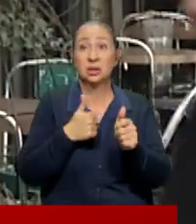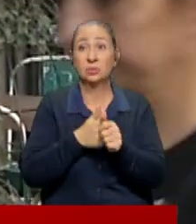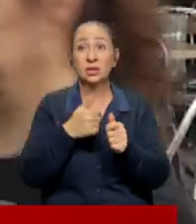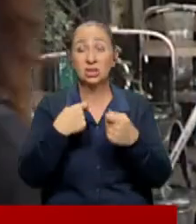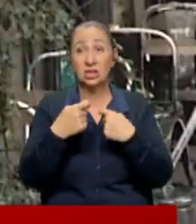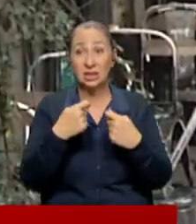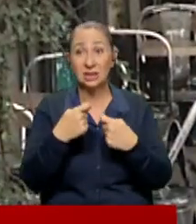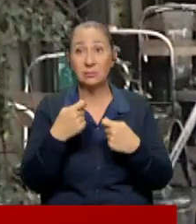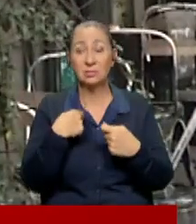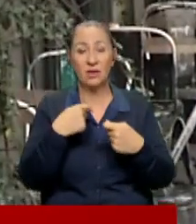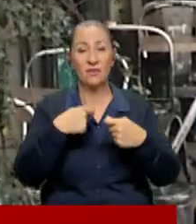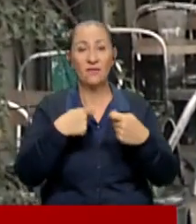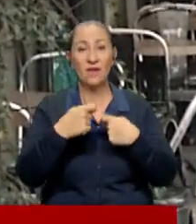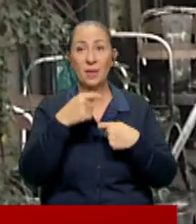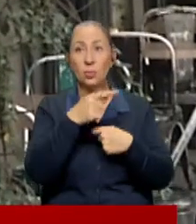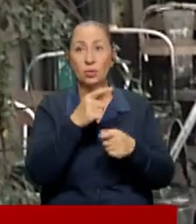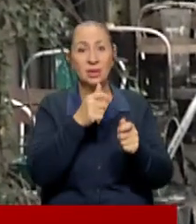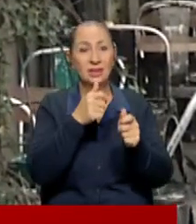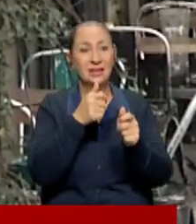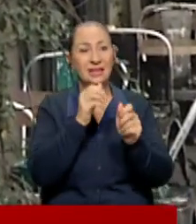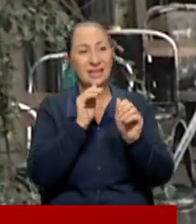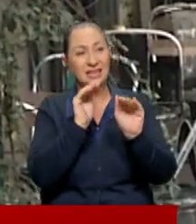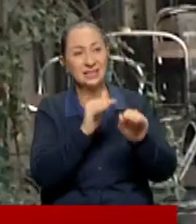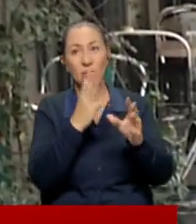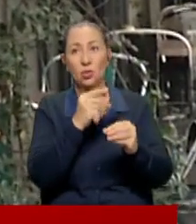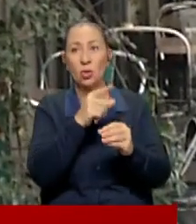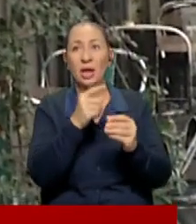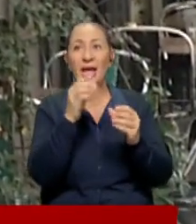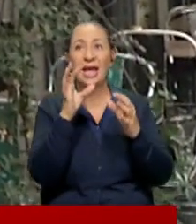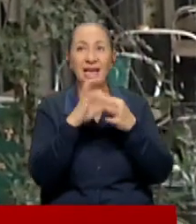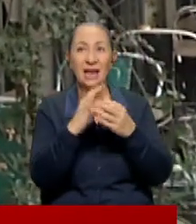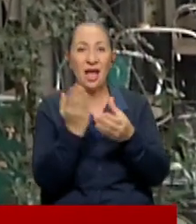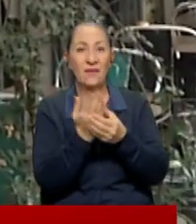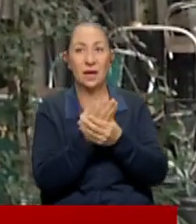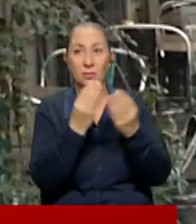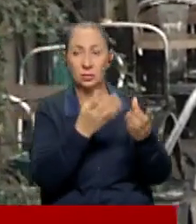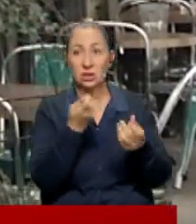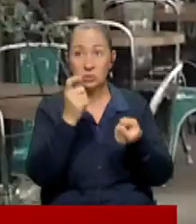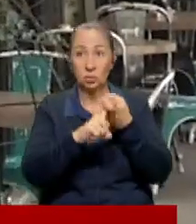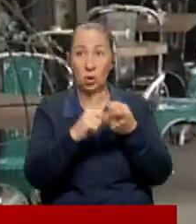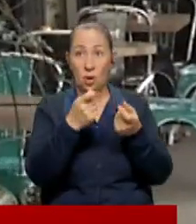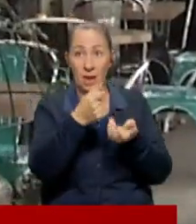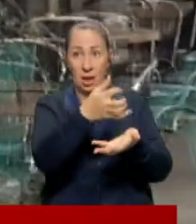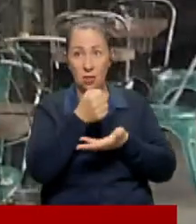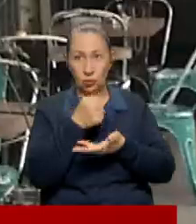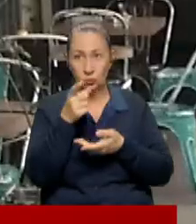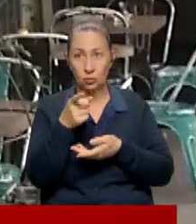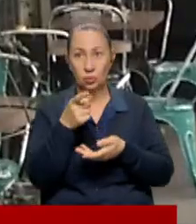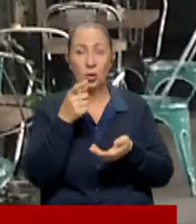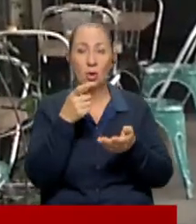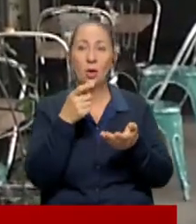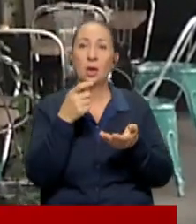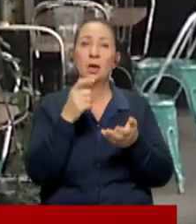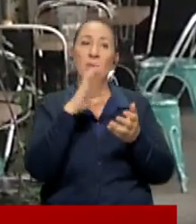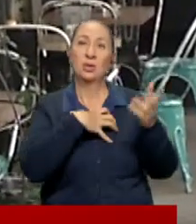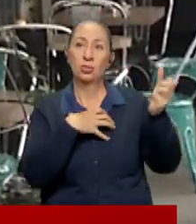şirketiyiz. İşte firmaların bu teşvikleri oluyor. Onlarla ilgili evrak bırakıyoruz. Yani İşkur'dan ödenek alıyoruz. Ödeneği işveren